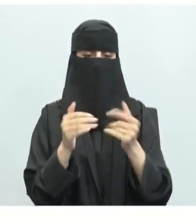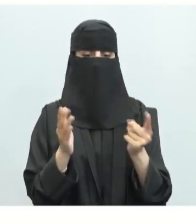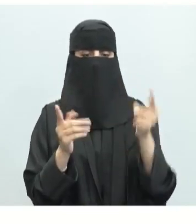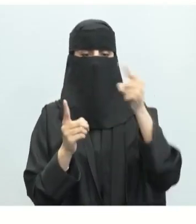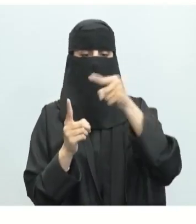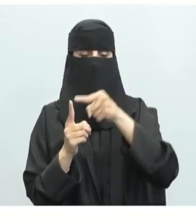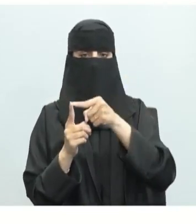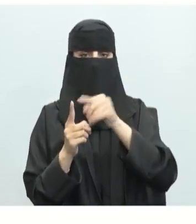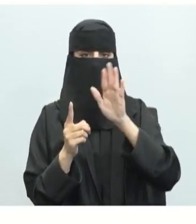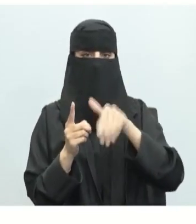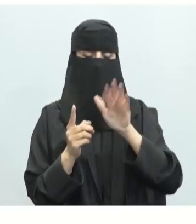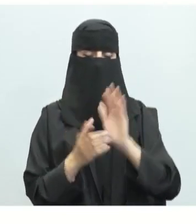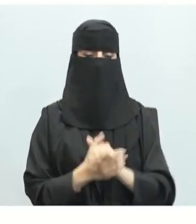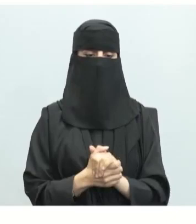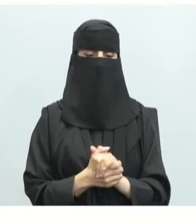أحسنتم.